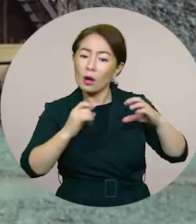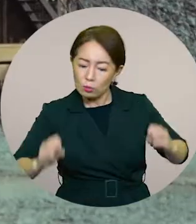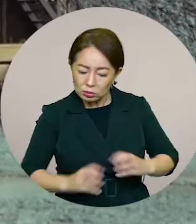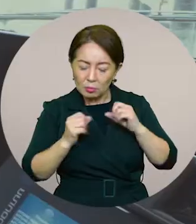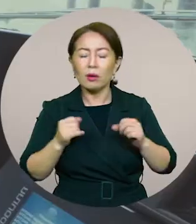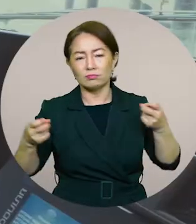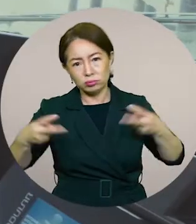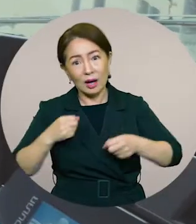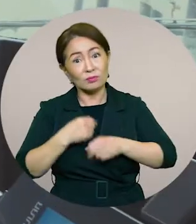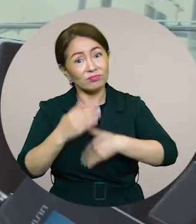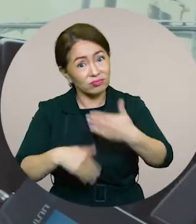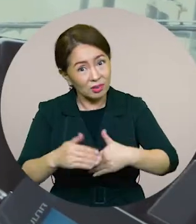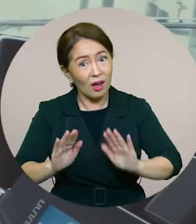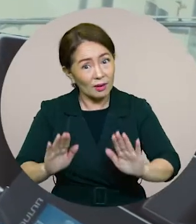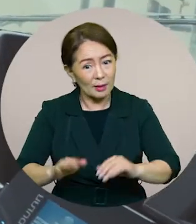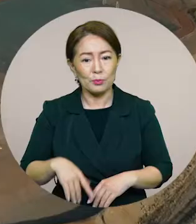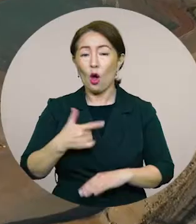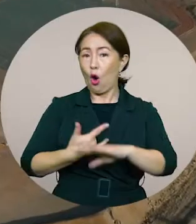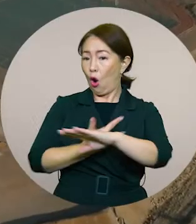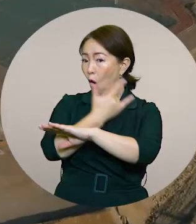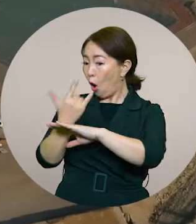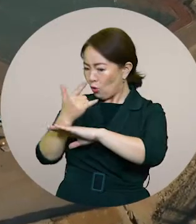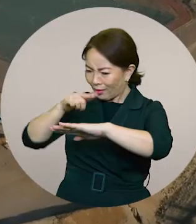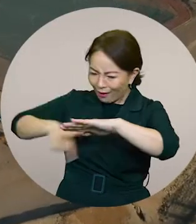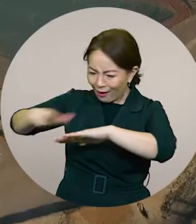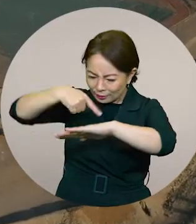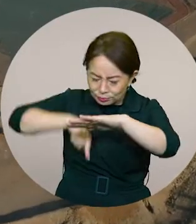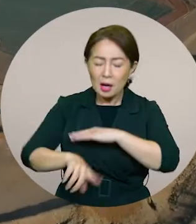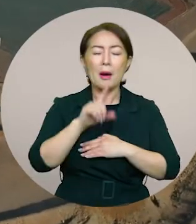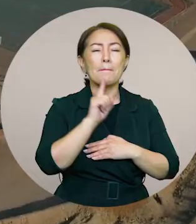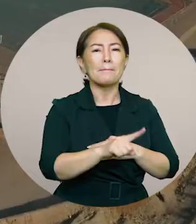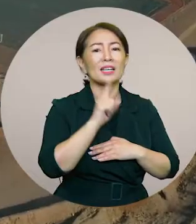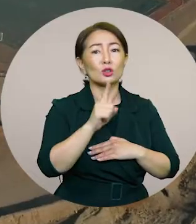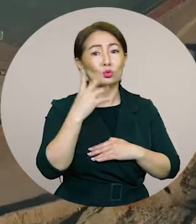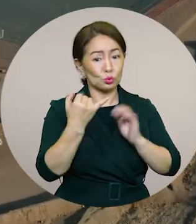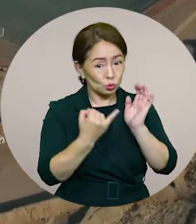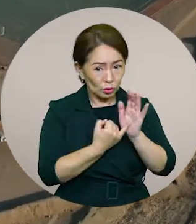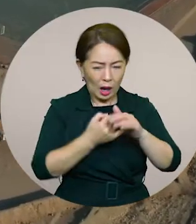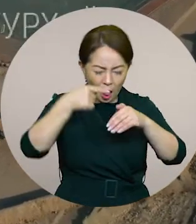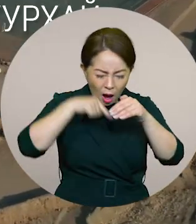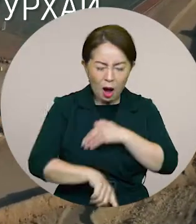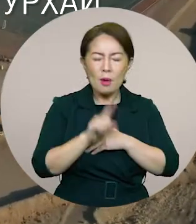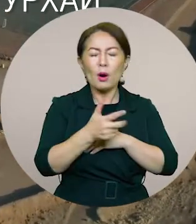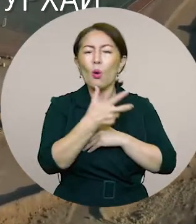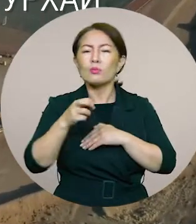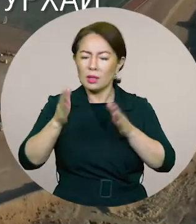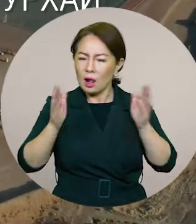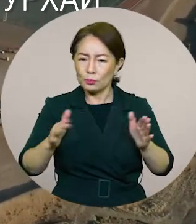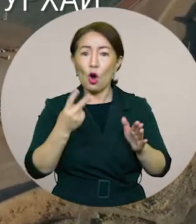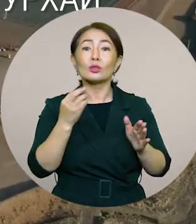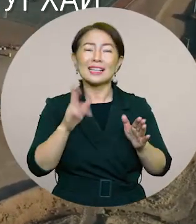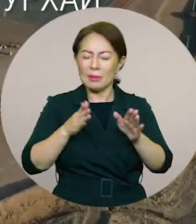эрчимтэй өрнөсөр байна. Говийн хөрсөн доор 1146-аас 1300 метрийн гүнд нийт